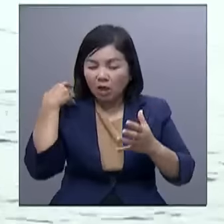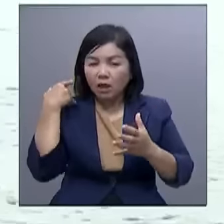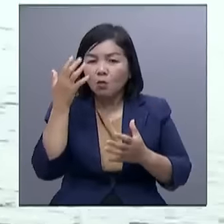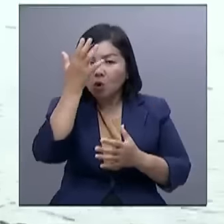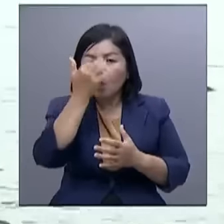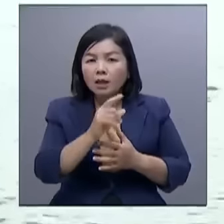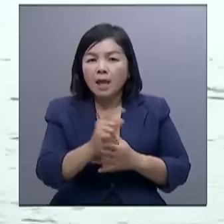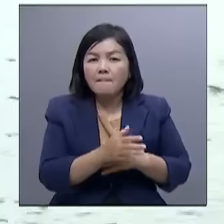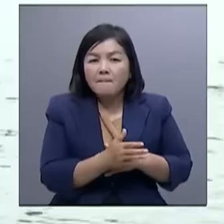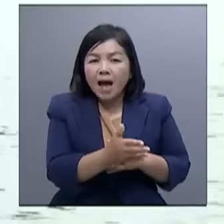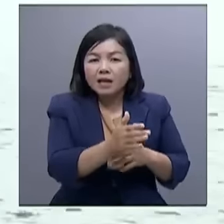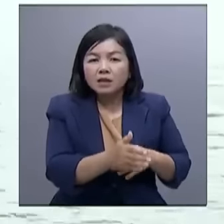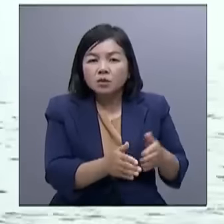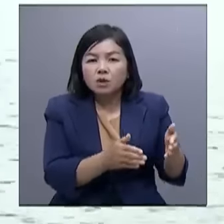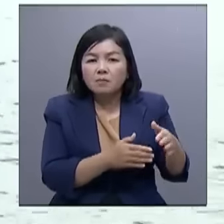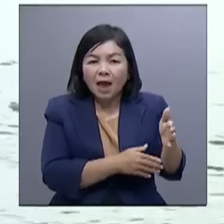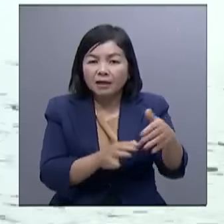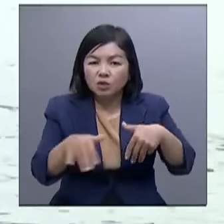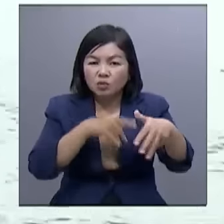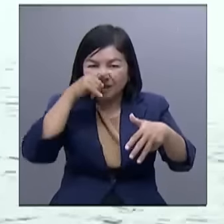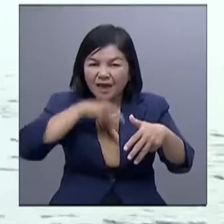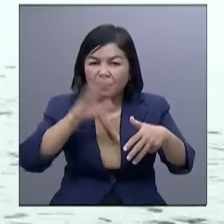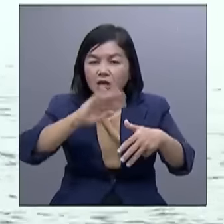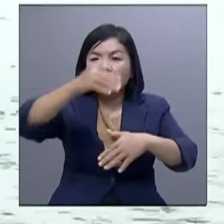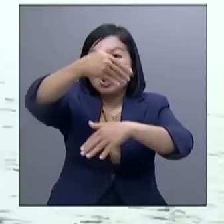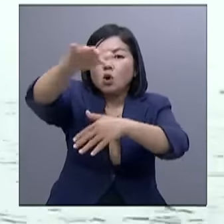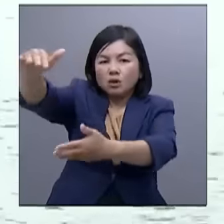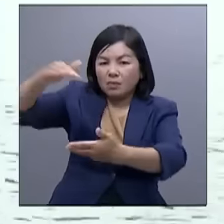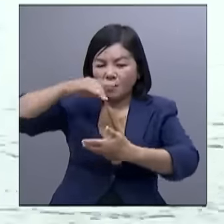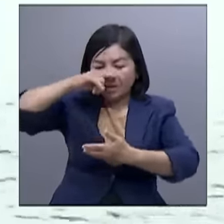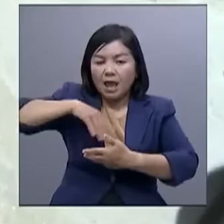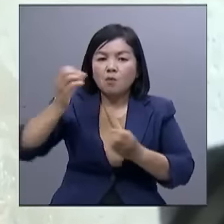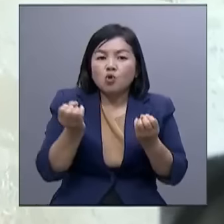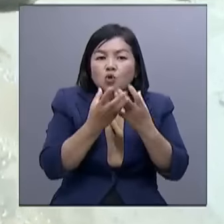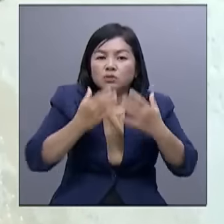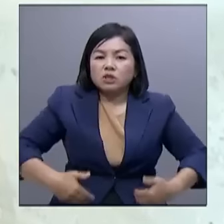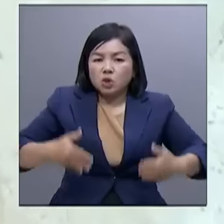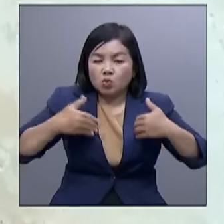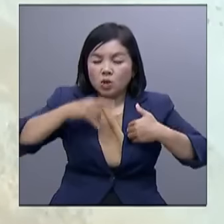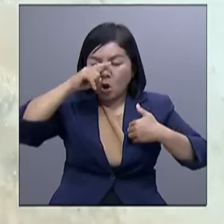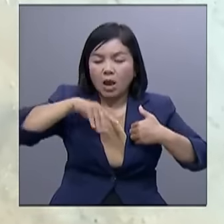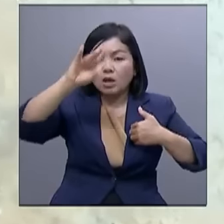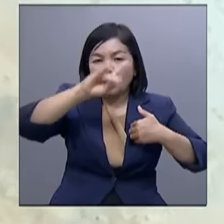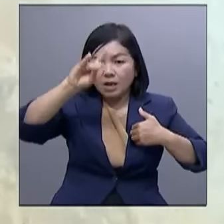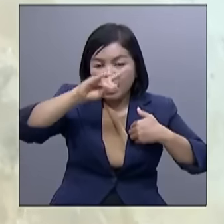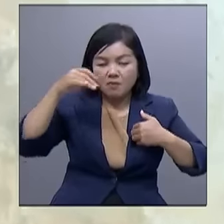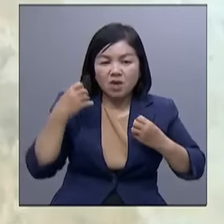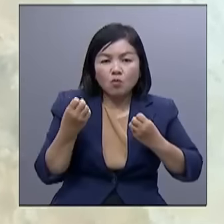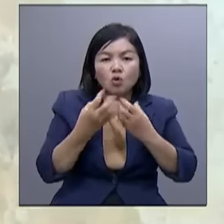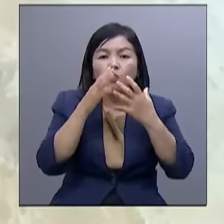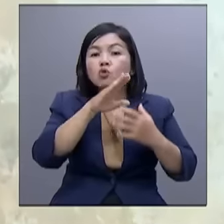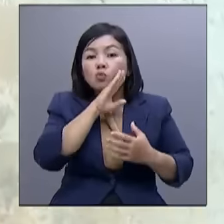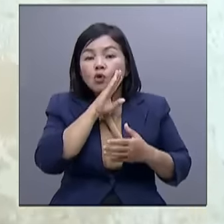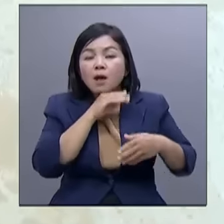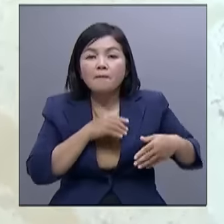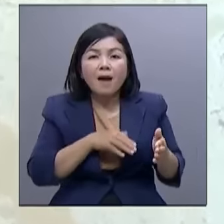ากว่าปลาชนิดนี้นะครับไม่ใช่ปลาท้องถิ่นแต่เป็นเอเลี่ยนสปีชีส์นะครับที่ทำลายระบบนิเวศครับส่วนปลาหมอคางดำนะครับหากชาวประมงเนี่ยสาม